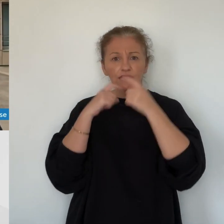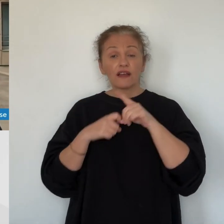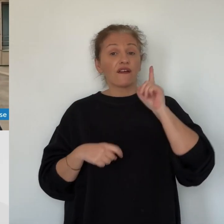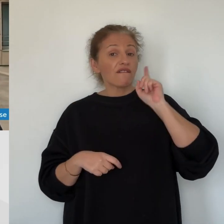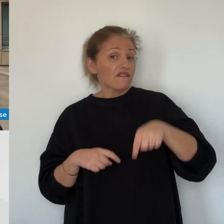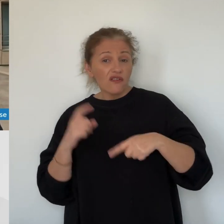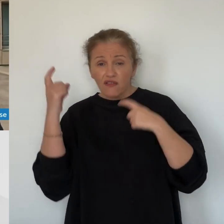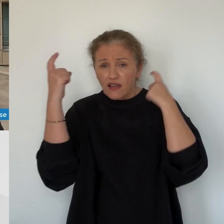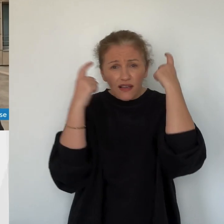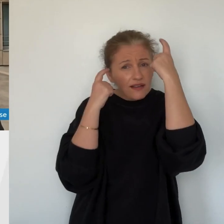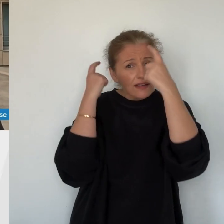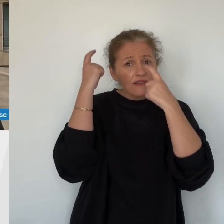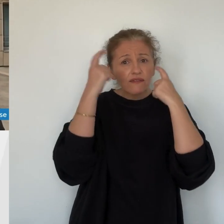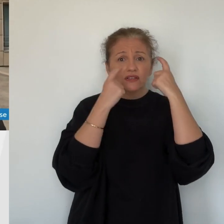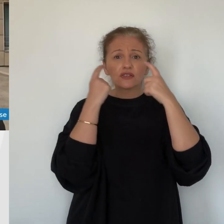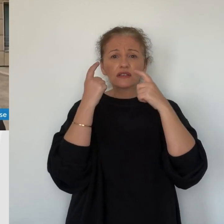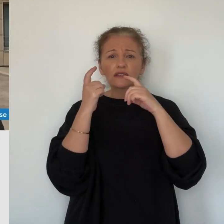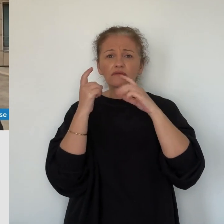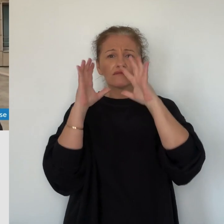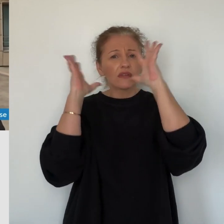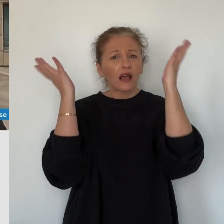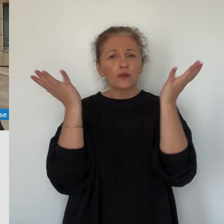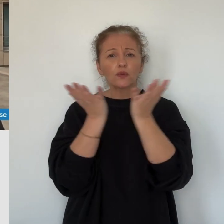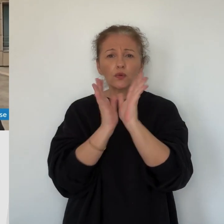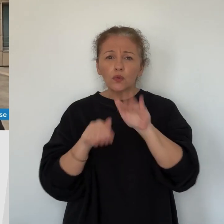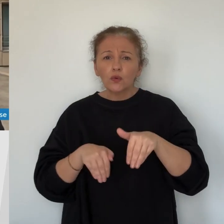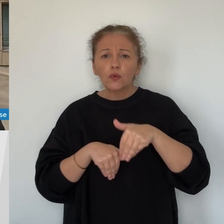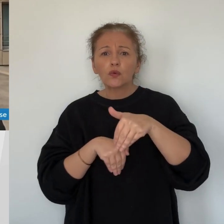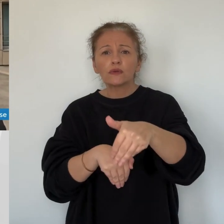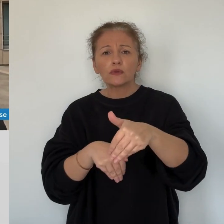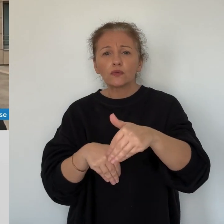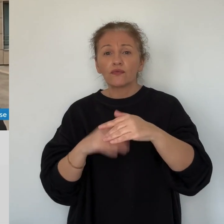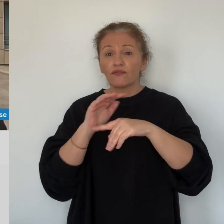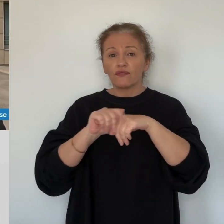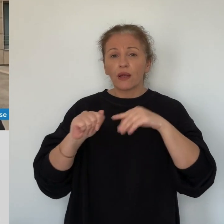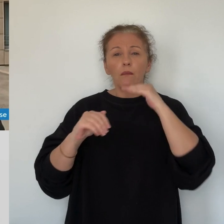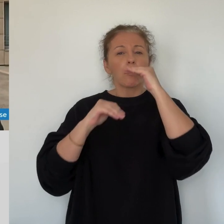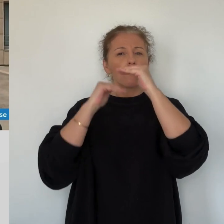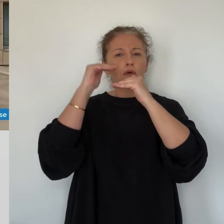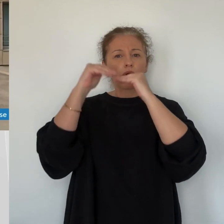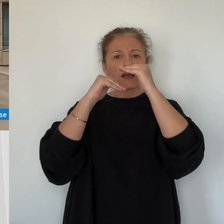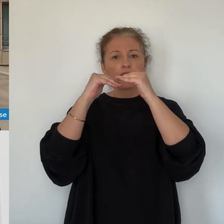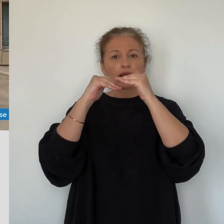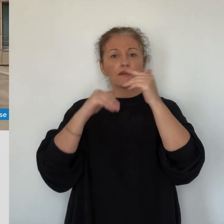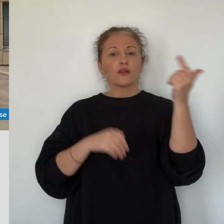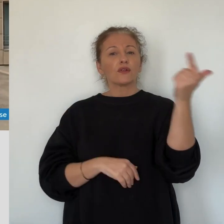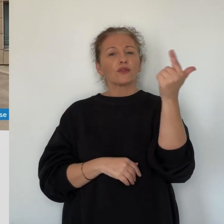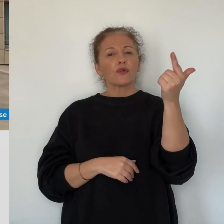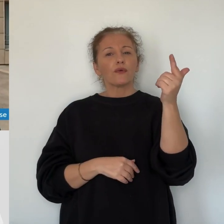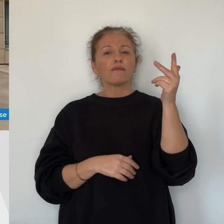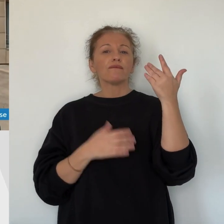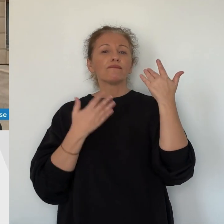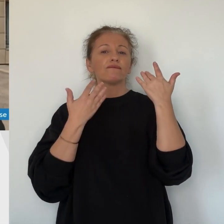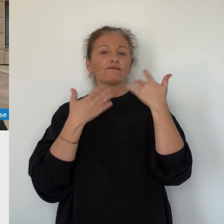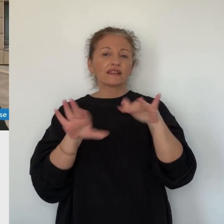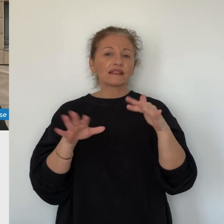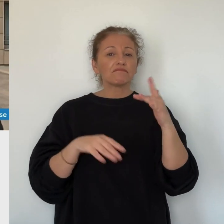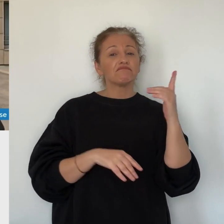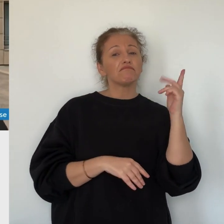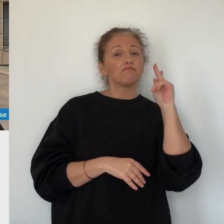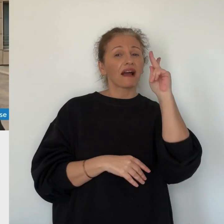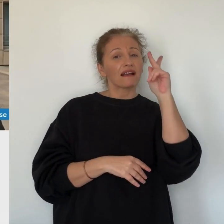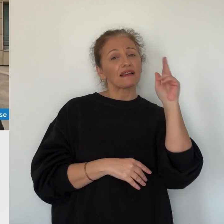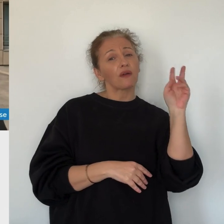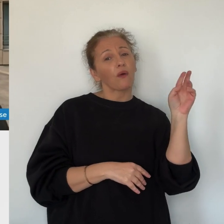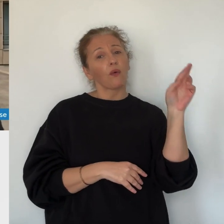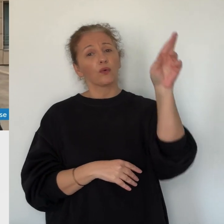vous avez la Corse dans son ensemble, et notamment la question liée au centre hospitalier de Bastia, donc vous avez une réflexion globale à mener,